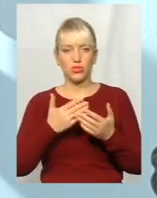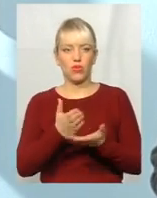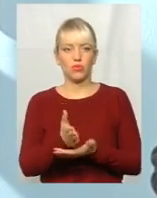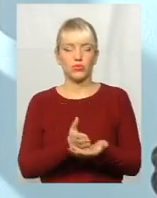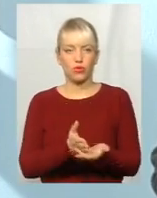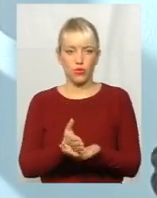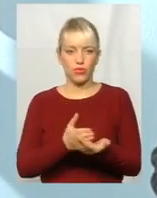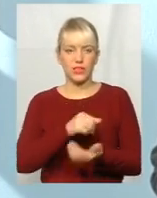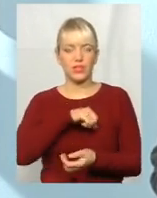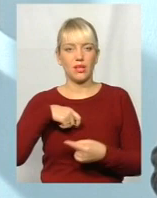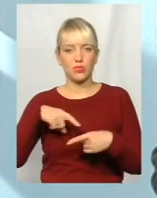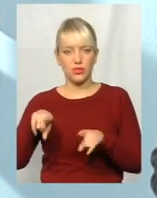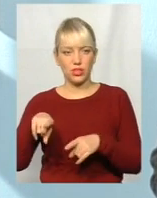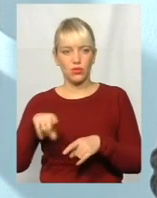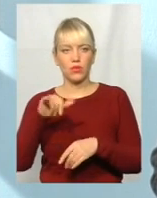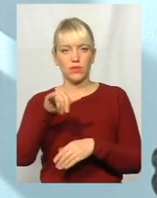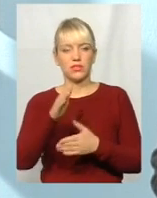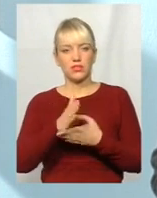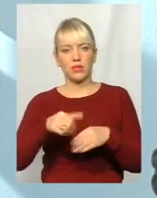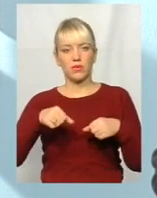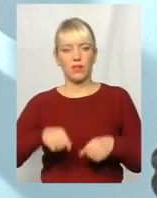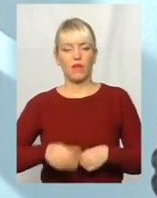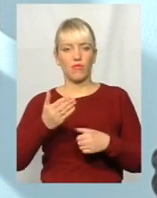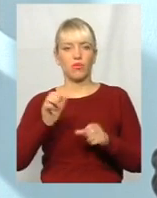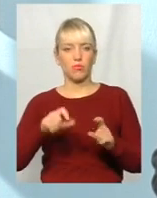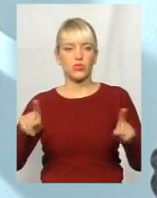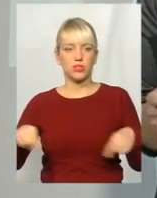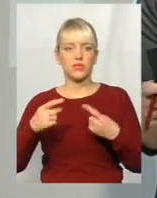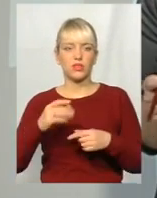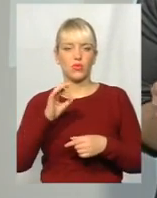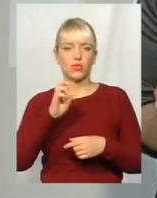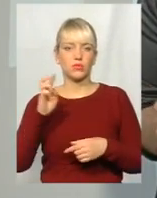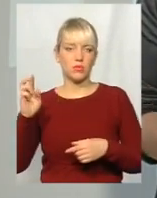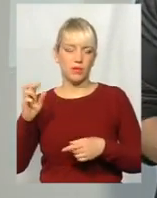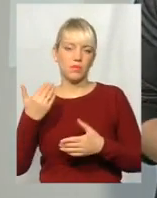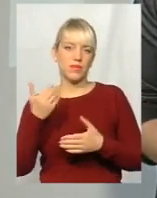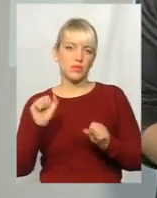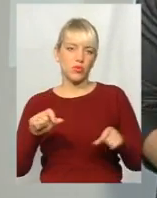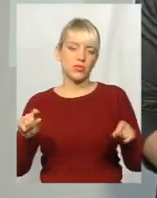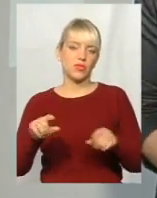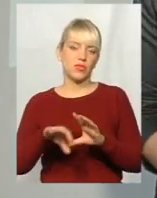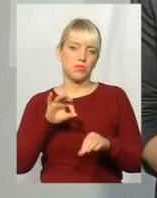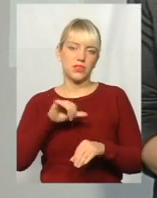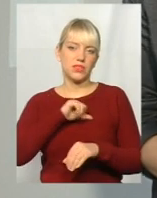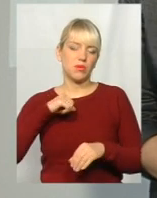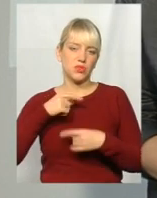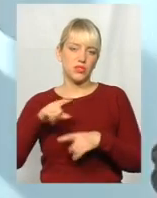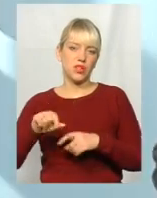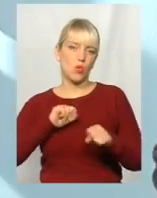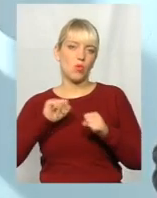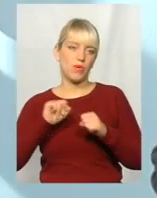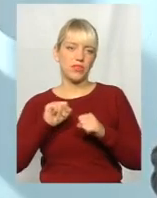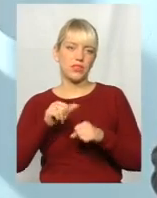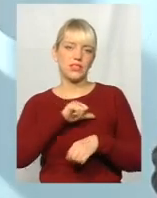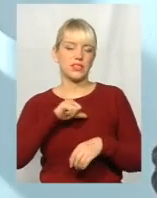обслуговувати самостійно? У вас є право, ви можете створити ОСББ, ви можете вибрати самостійно собі управителя і